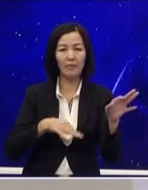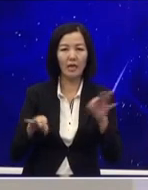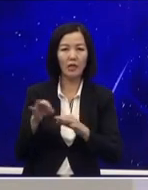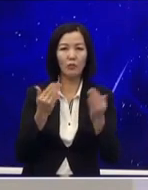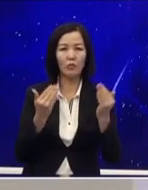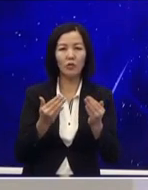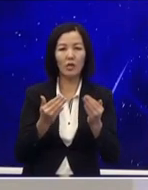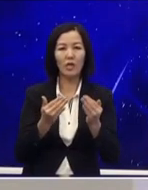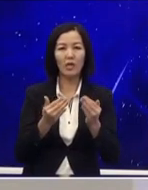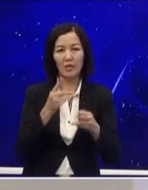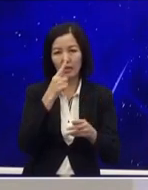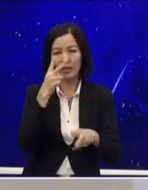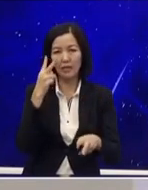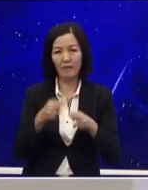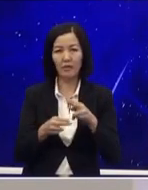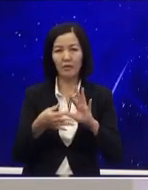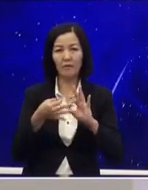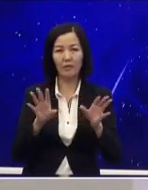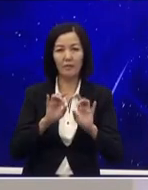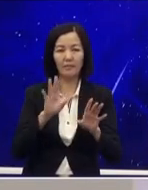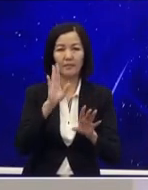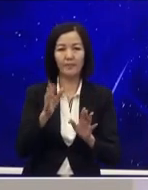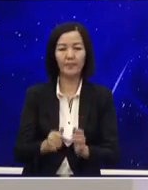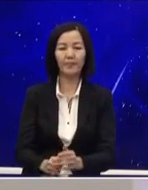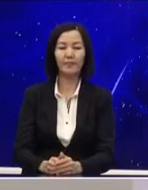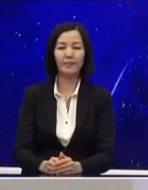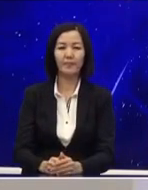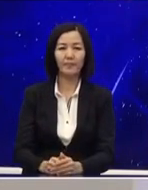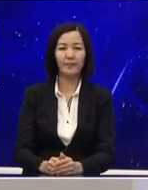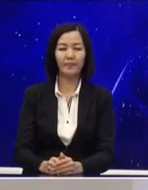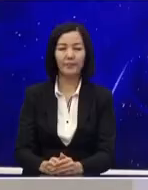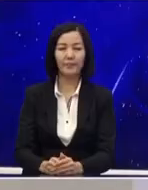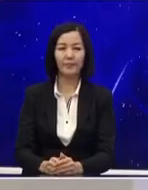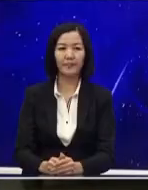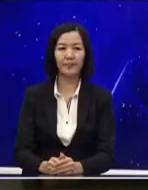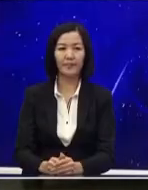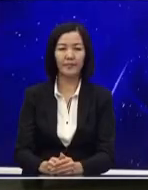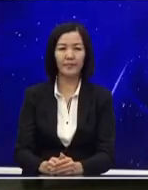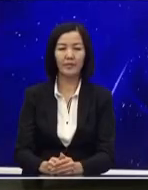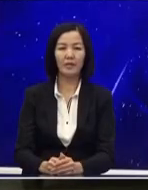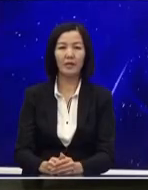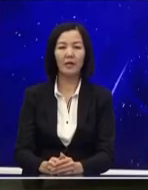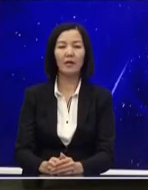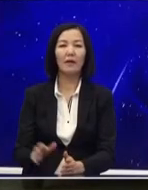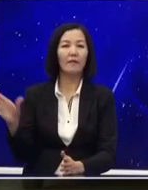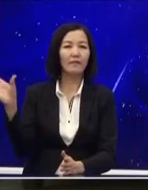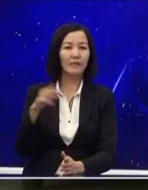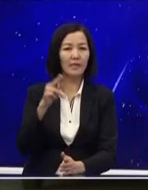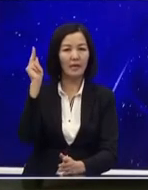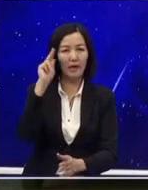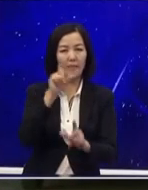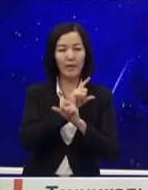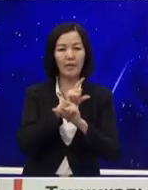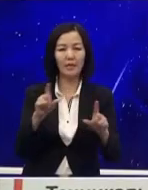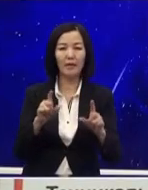Какие проекты уже на стадии завершения, выяснял мой коллега Алексей Цой. Практически все объекты образования,